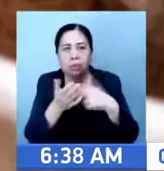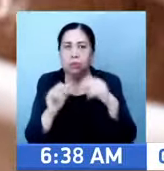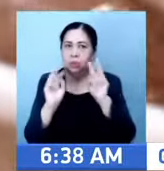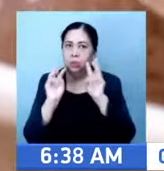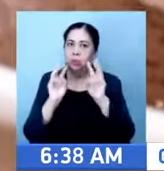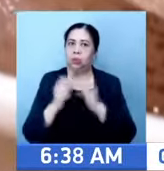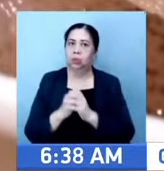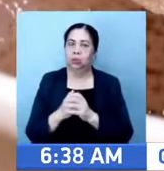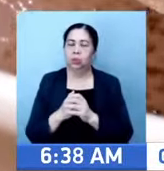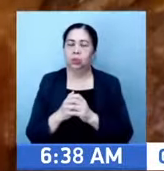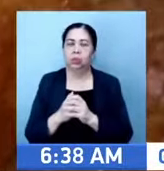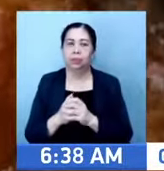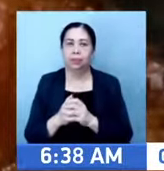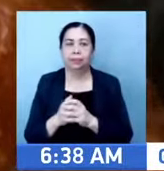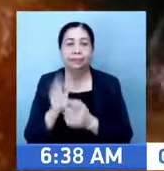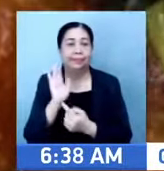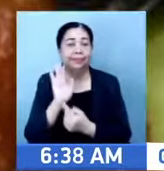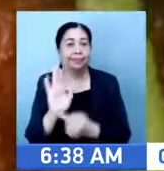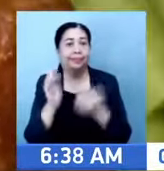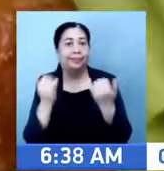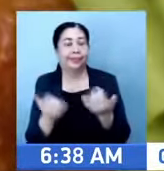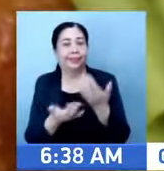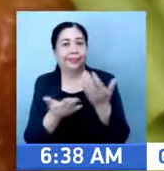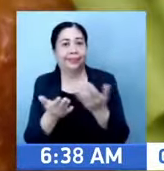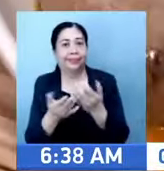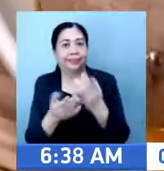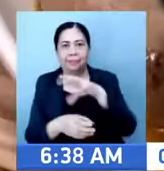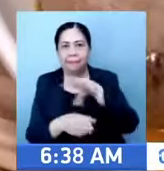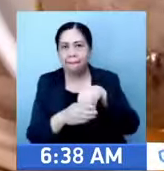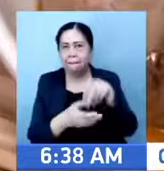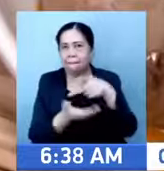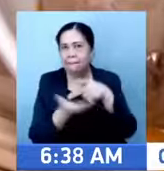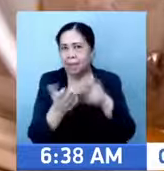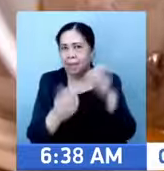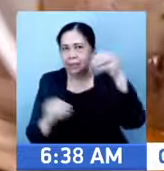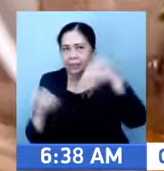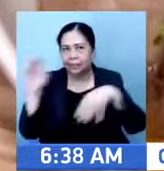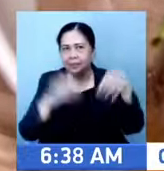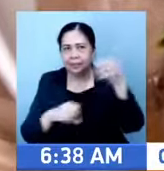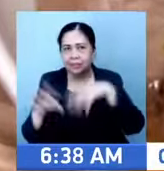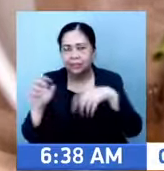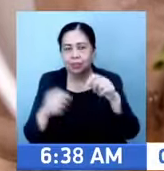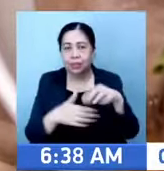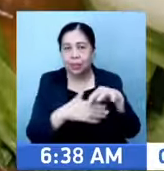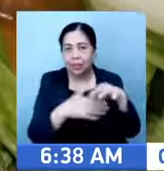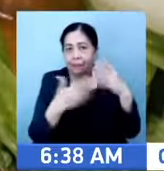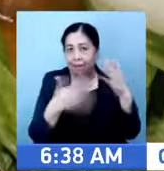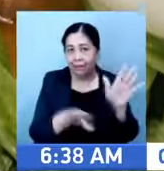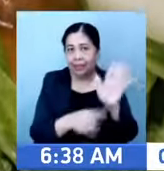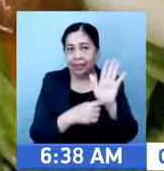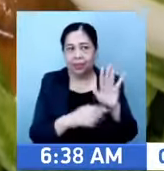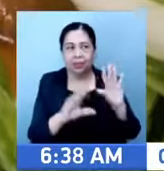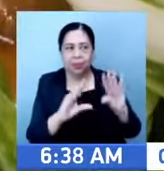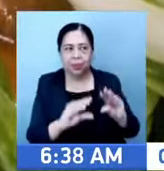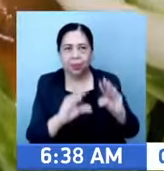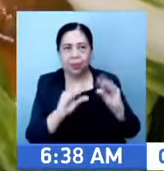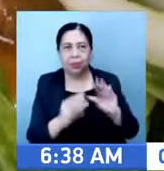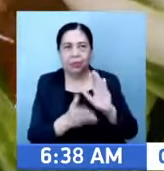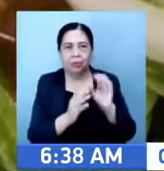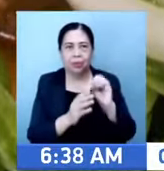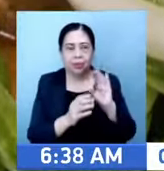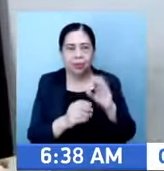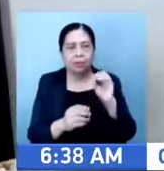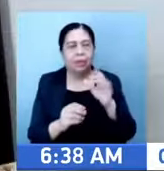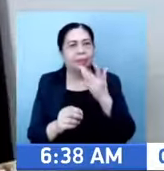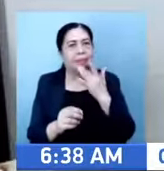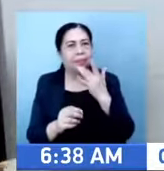na, napakita na natin sa kanila yung components, yung ating protein or meat components, yung pagpapalambot at pagpalalagay ng lasa doon sa